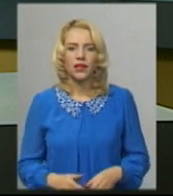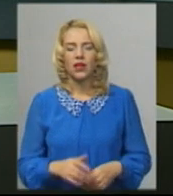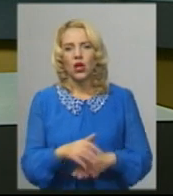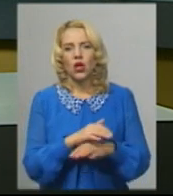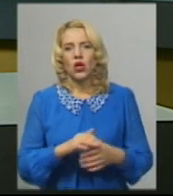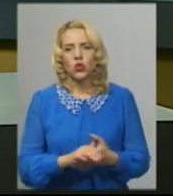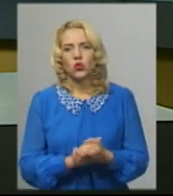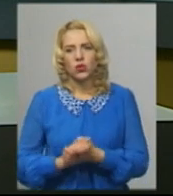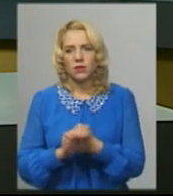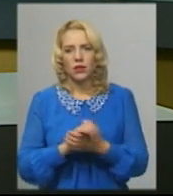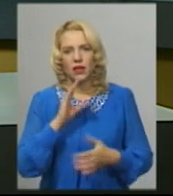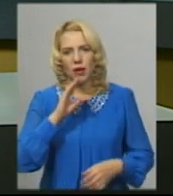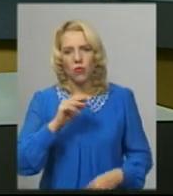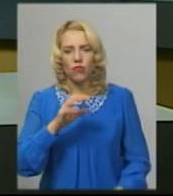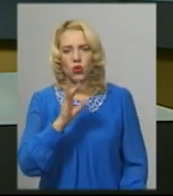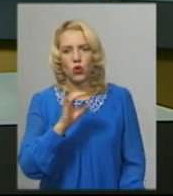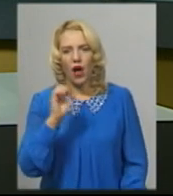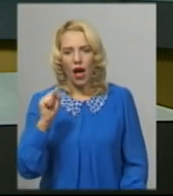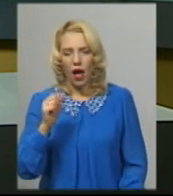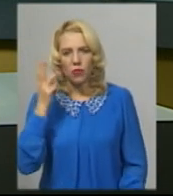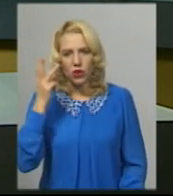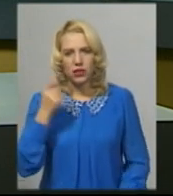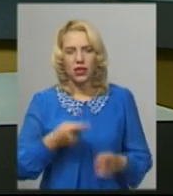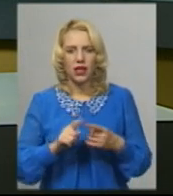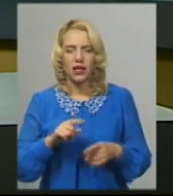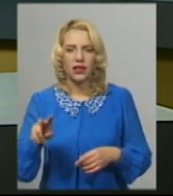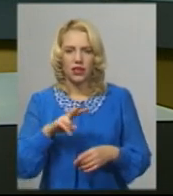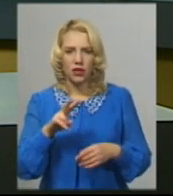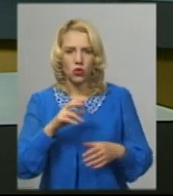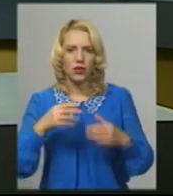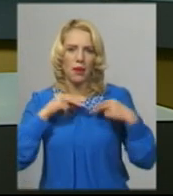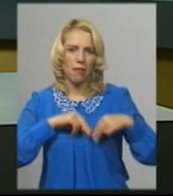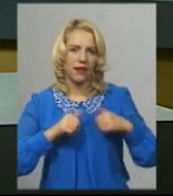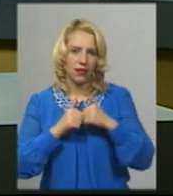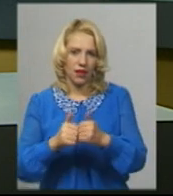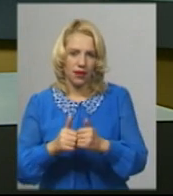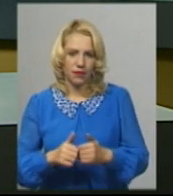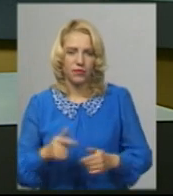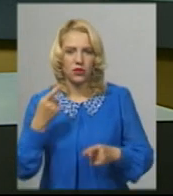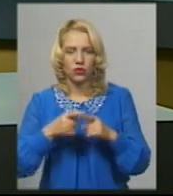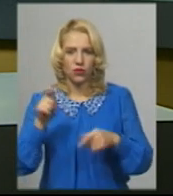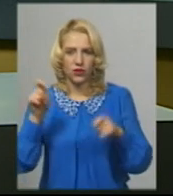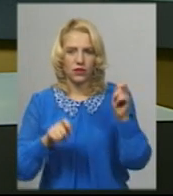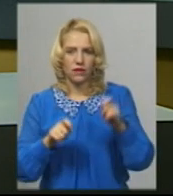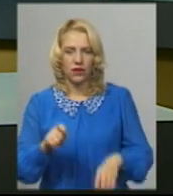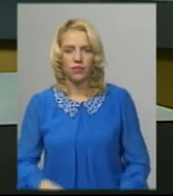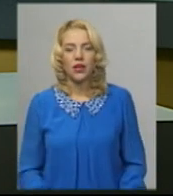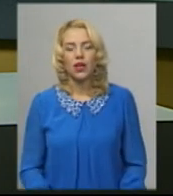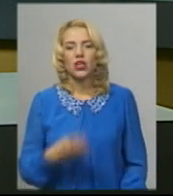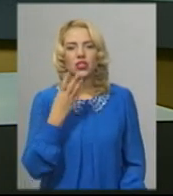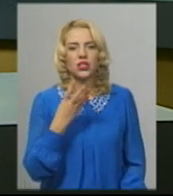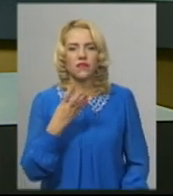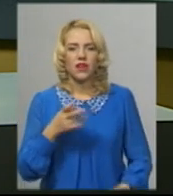Суспільний мовник UA Поділля – медіапартнер літературно-перекладацького фестивалю «Транслаторіум». Четвертий літературний фестиваль